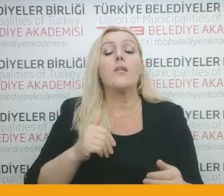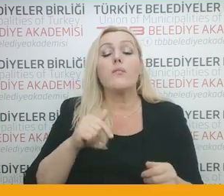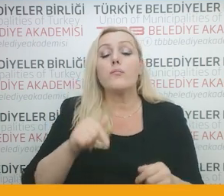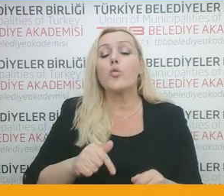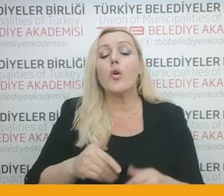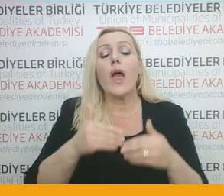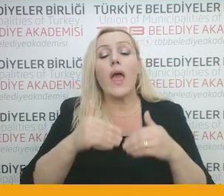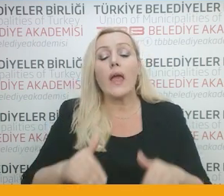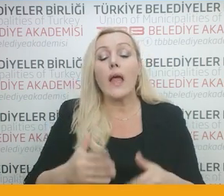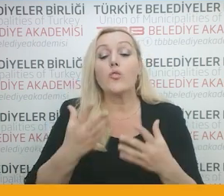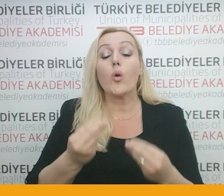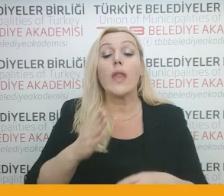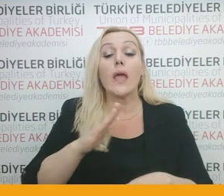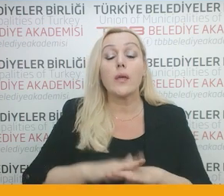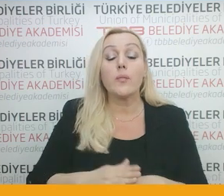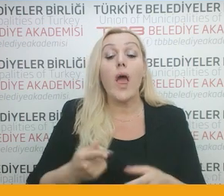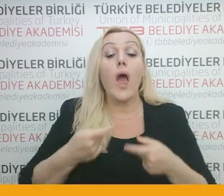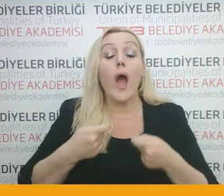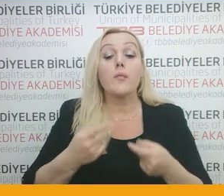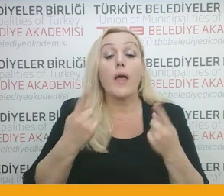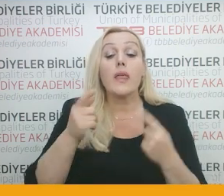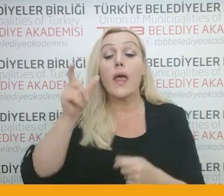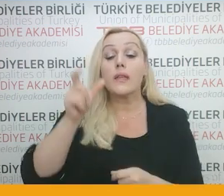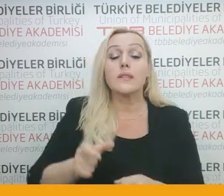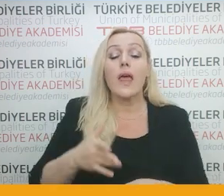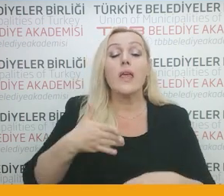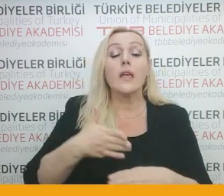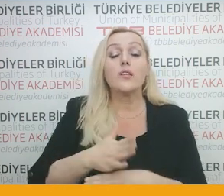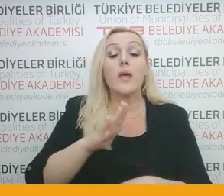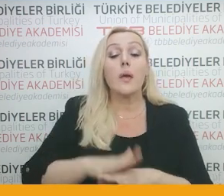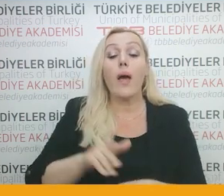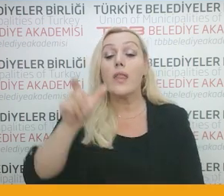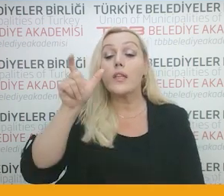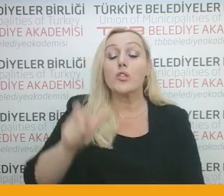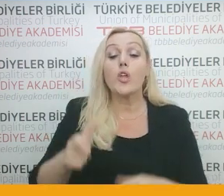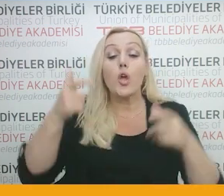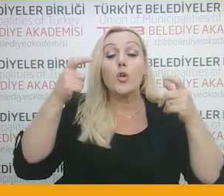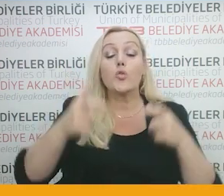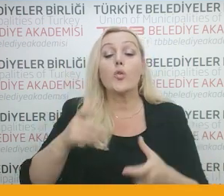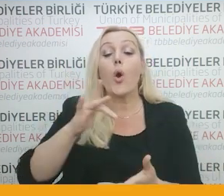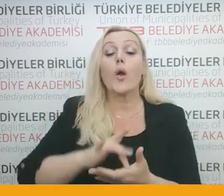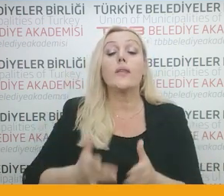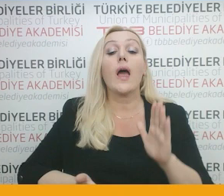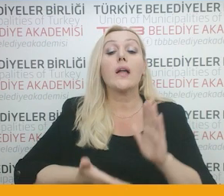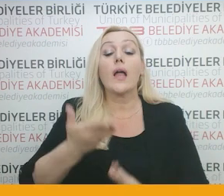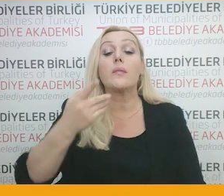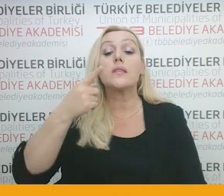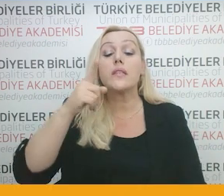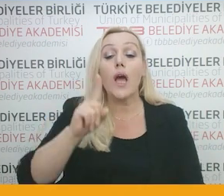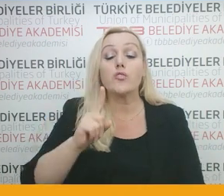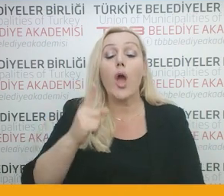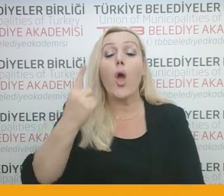niteliktedir. Harcama yetkilisi ve gerçekleşme görevlisinin sorumluluğunu ortadan kaldırma. Sadece